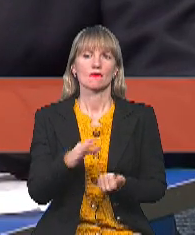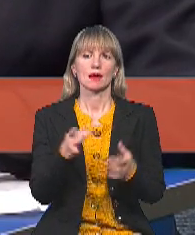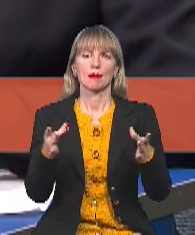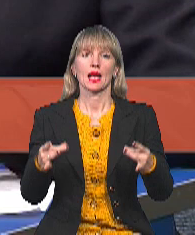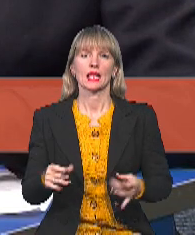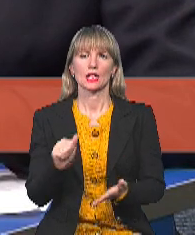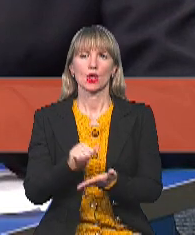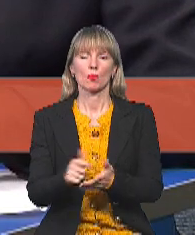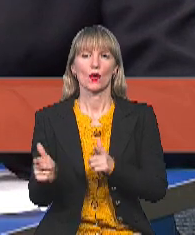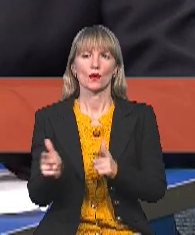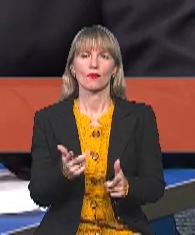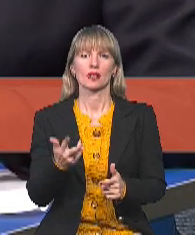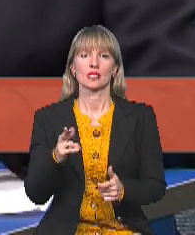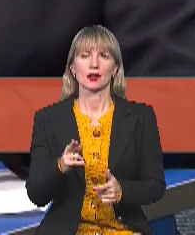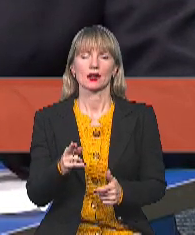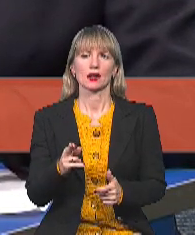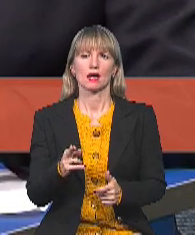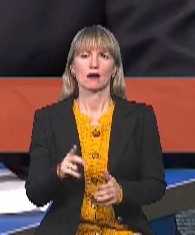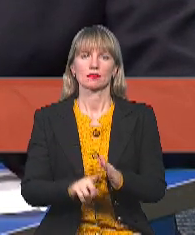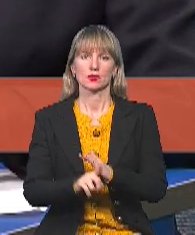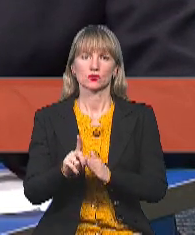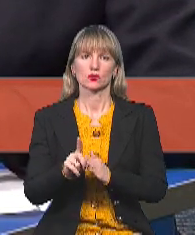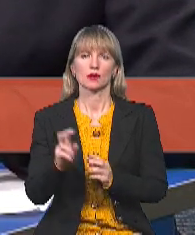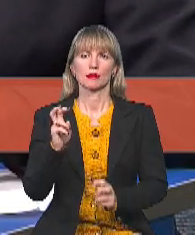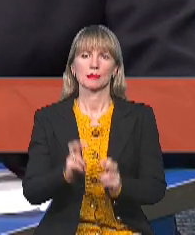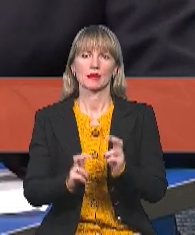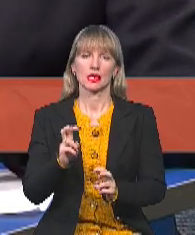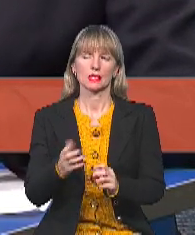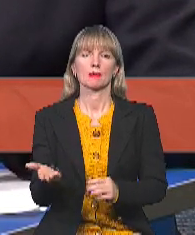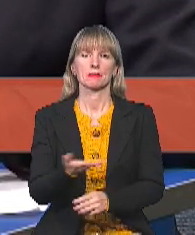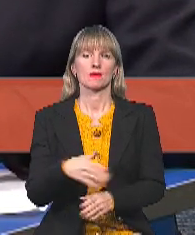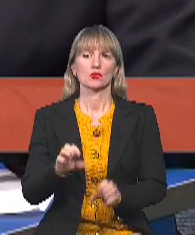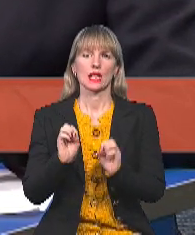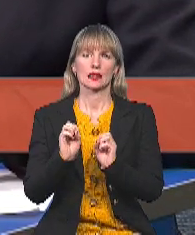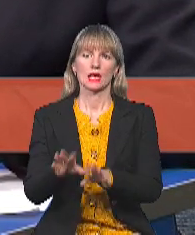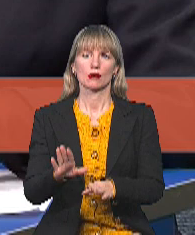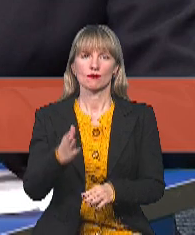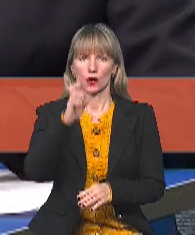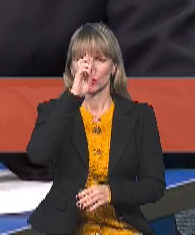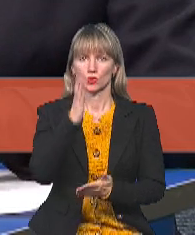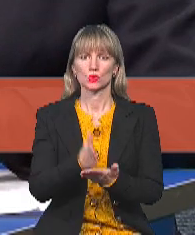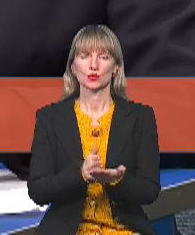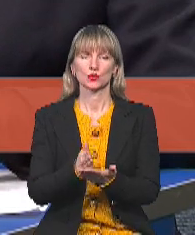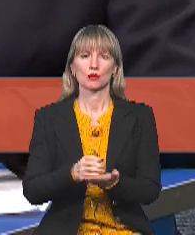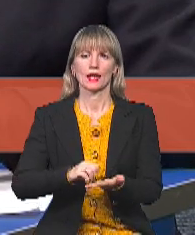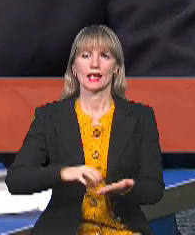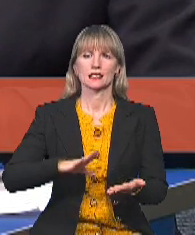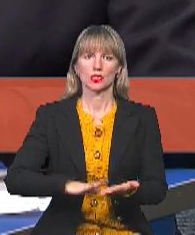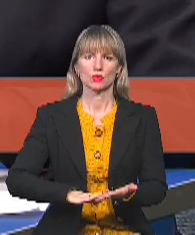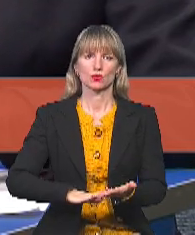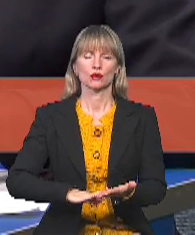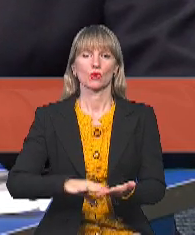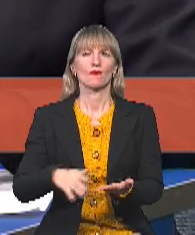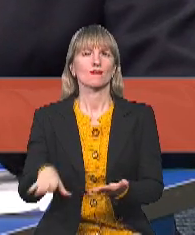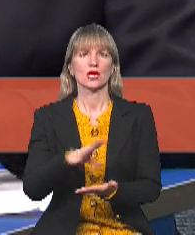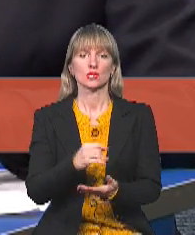пакет документів, готовий для образування підприємства, ми це все здаємо в Государственную службу регістраційну,